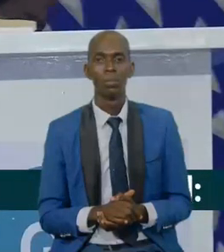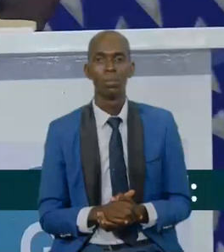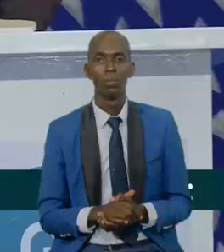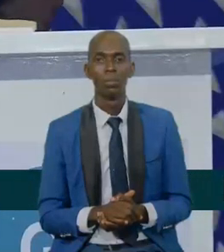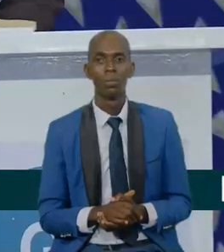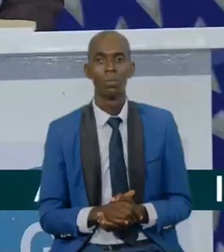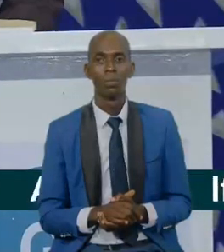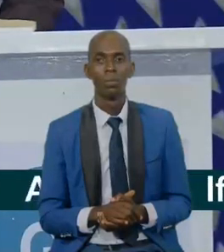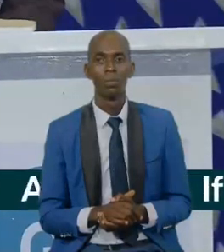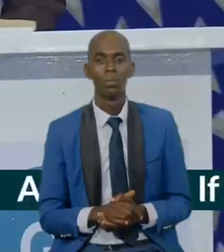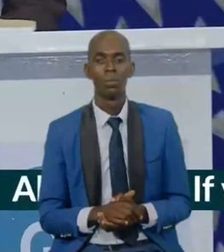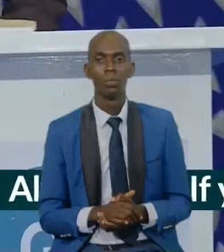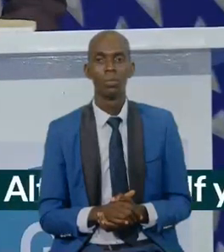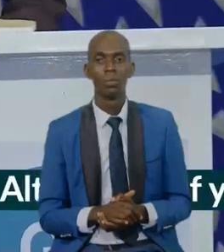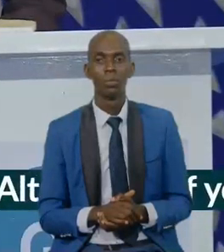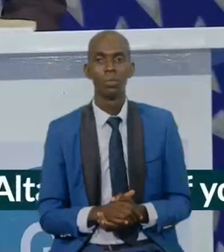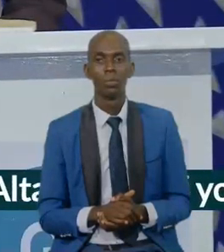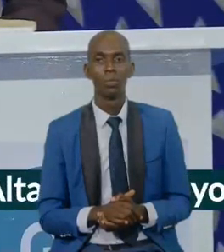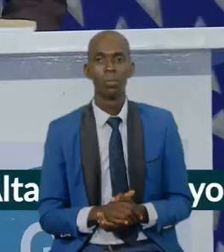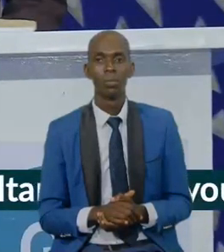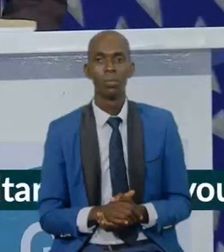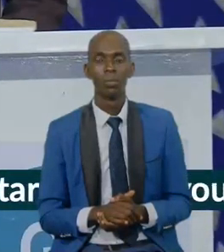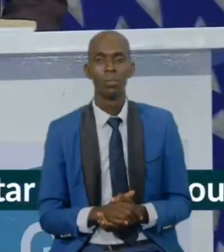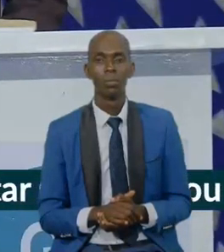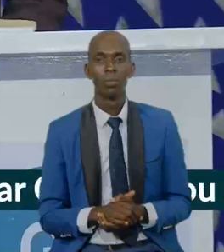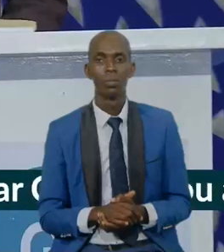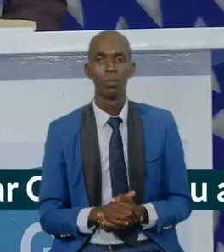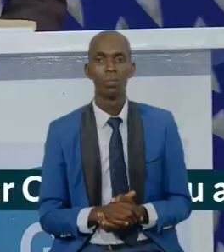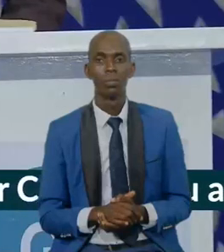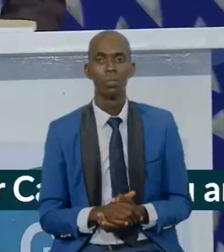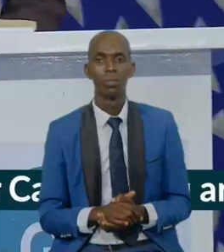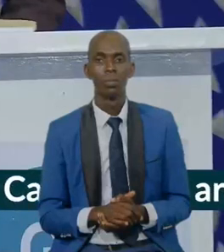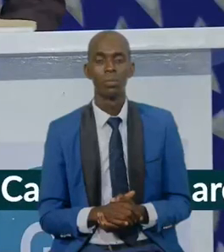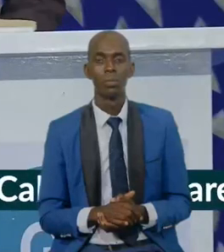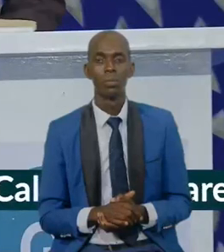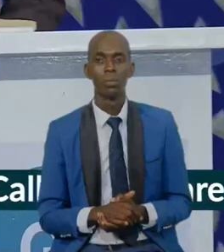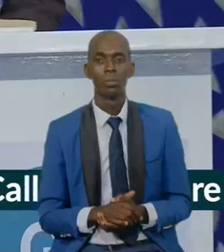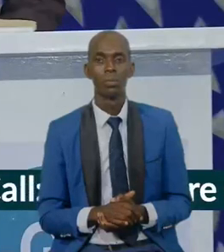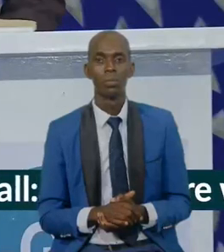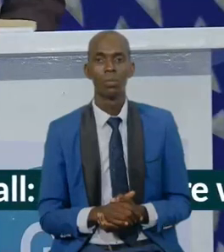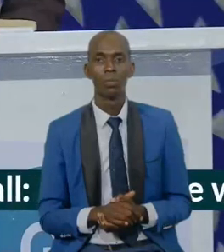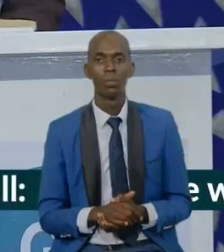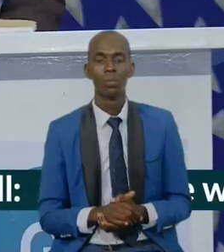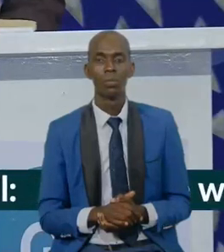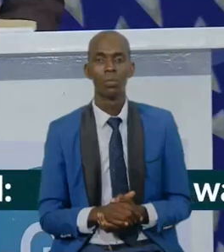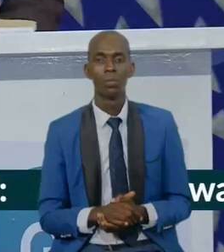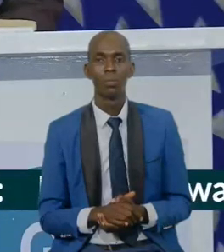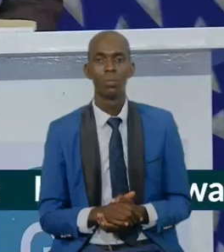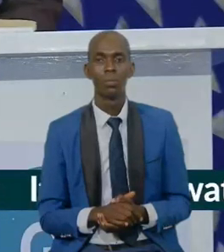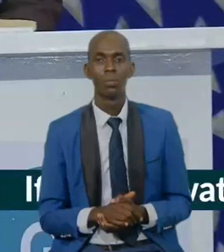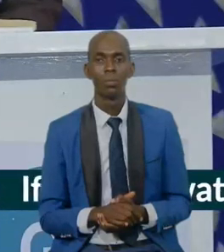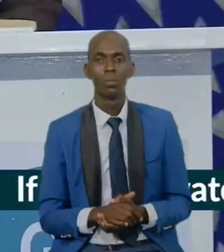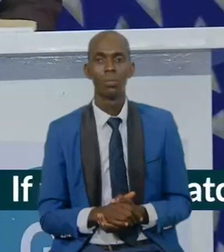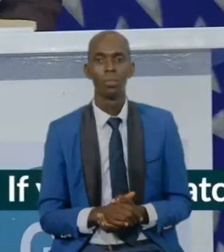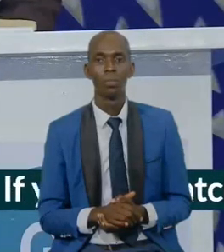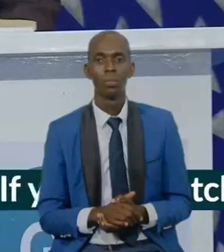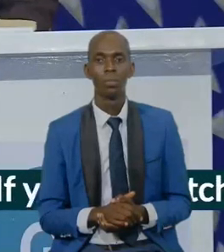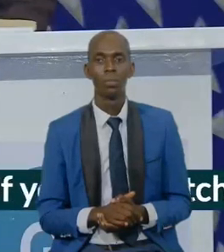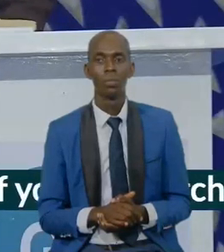que vous allez suivre pour pouvoir nous envoyer votre nom et votre coordonnée